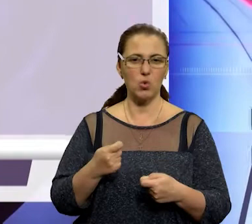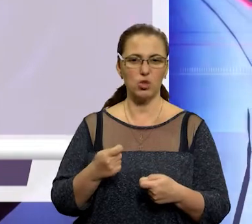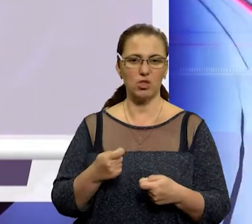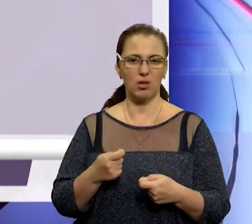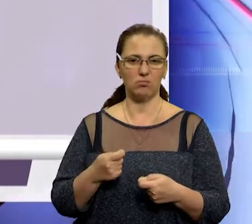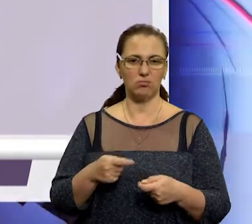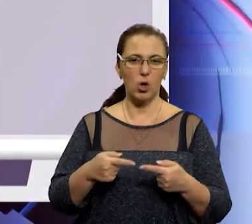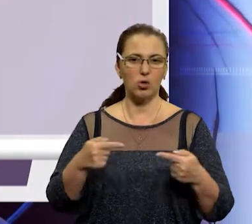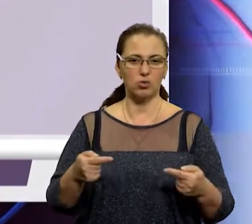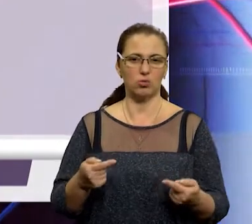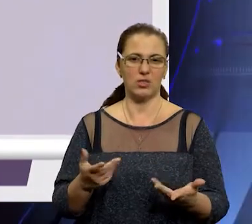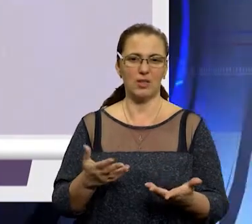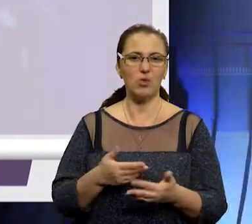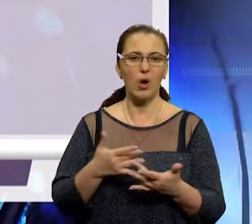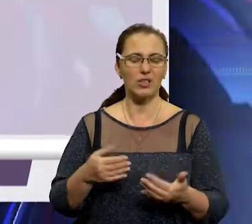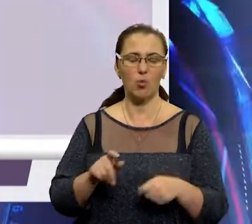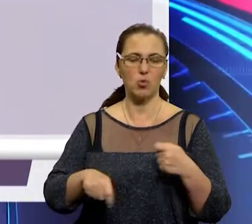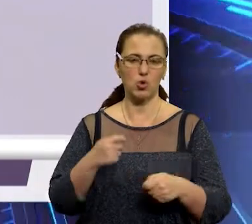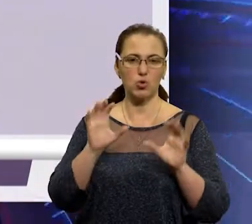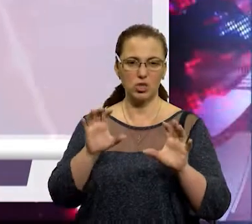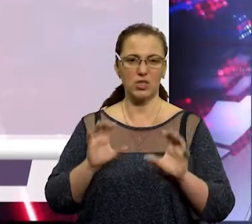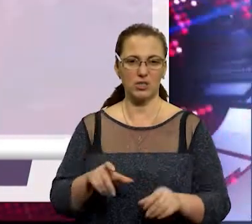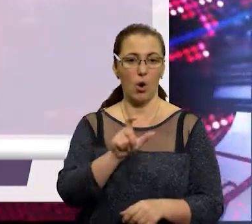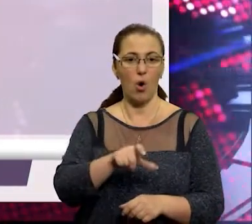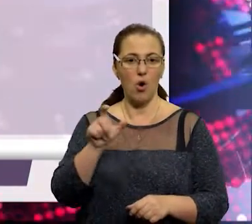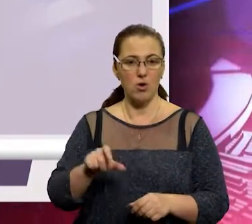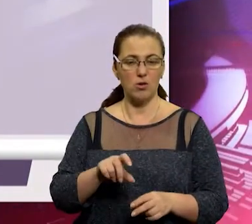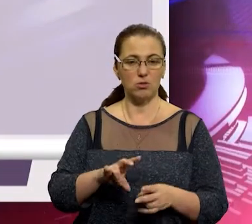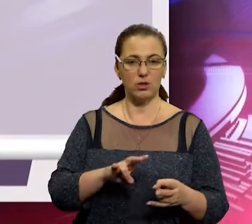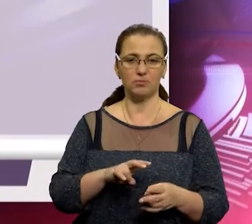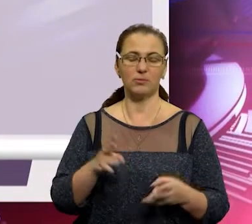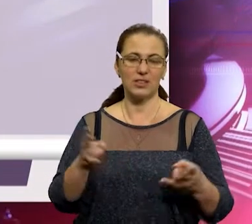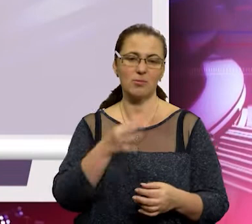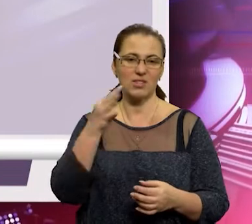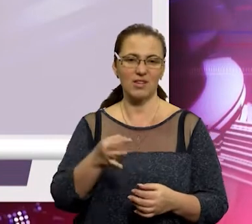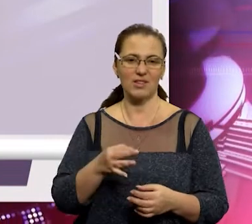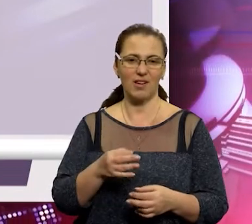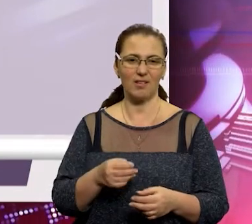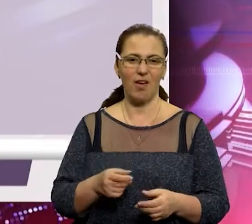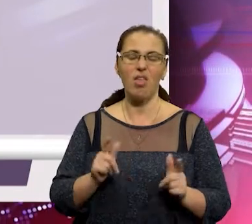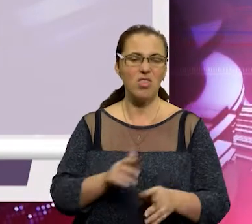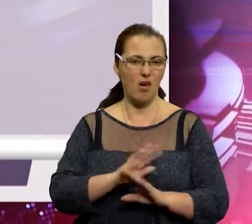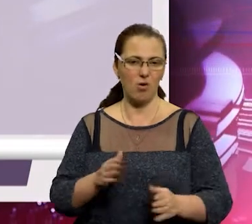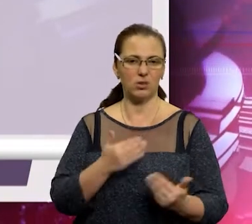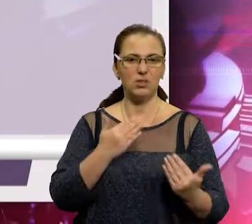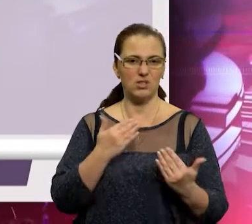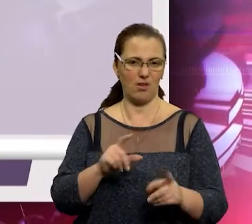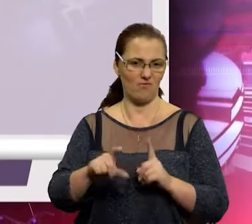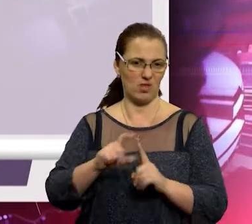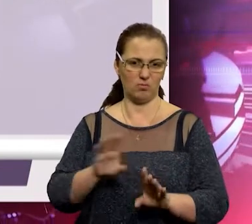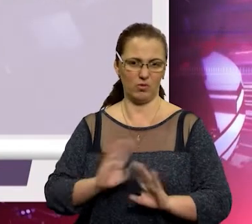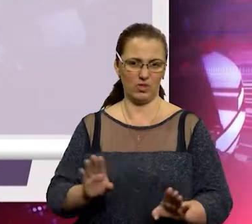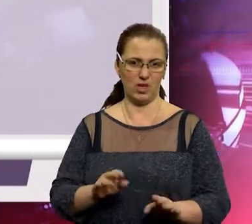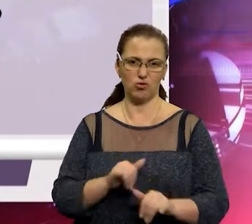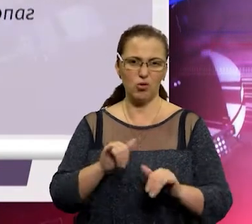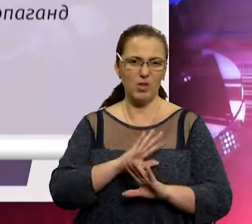цілісність і недоторканність України. Просимо мешканців регіону не піддаватися на провокації, не сприяти публічному поширенню цього опитування, бо воно